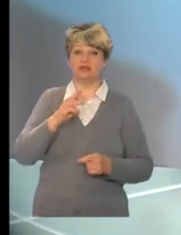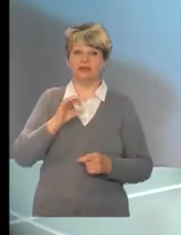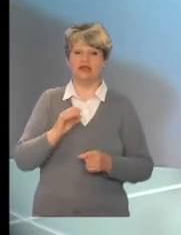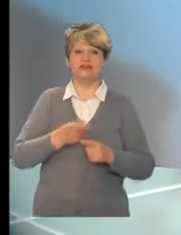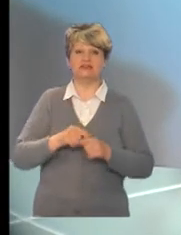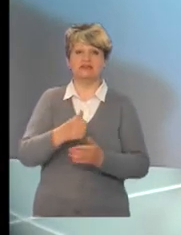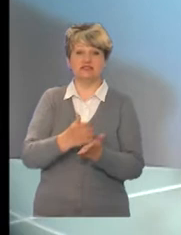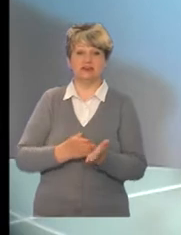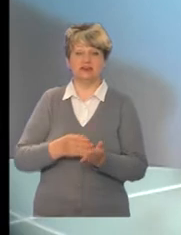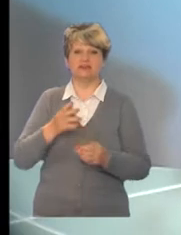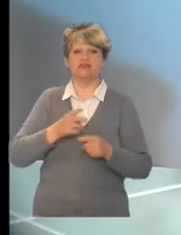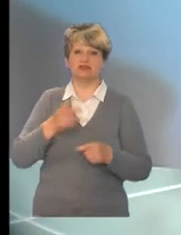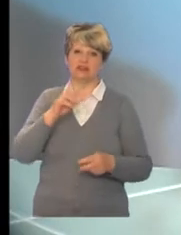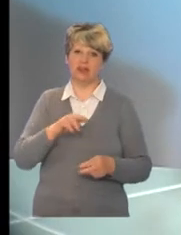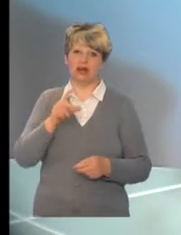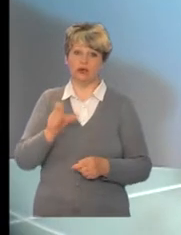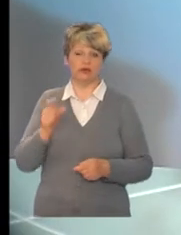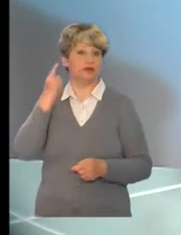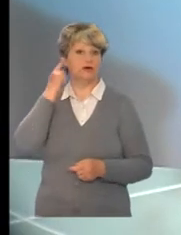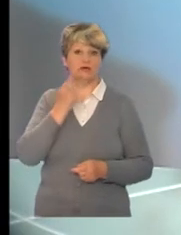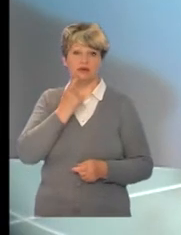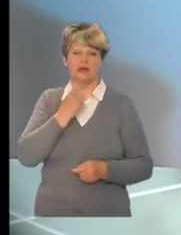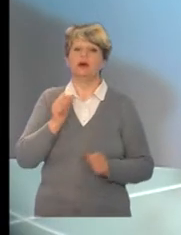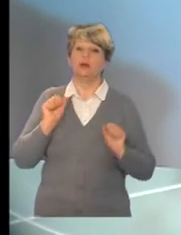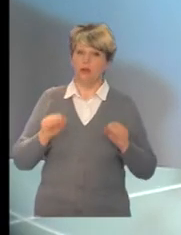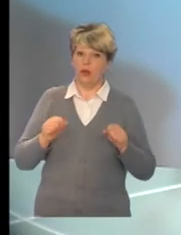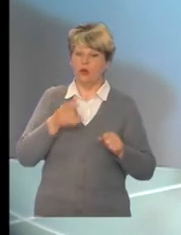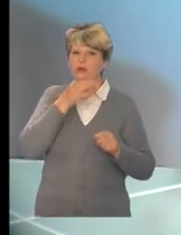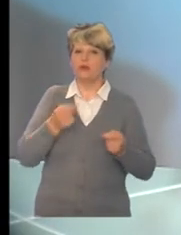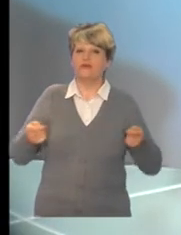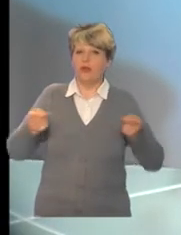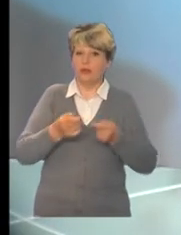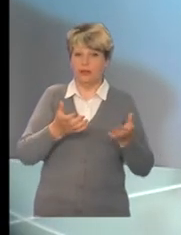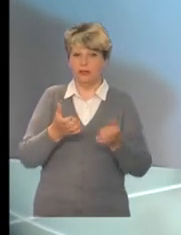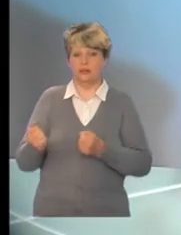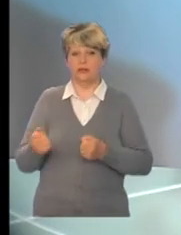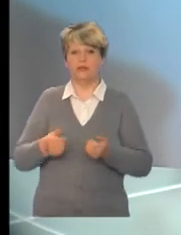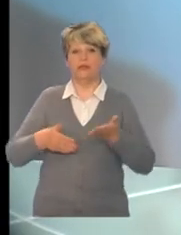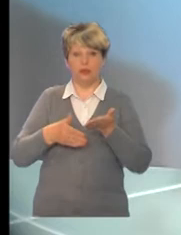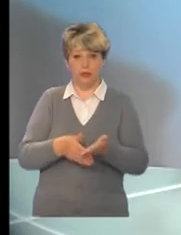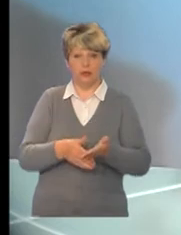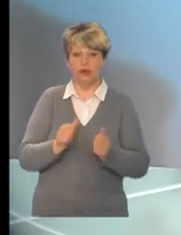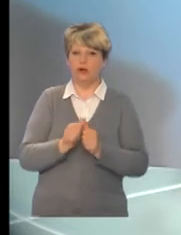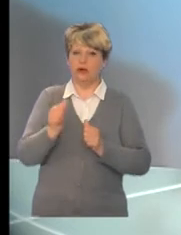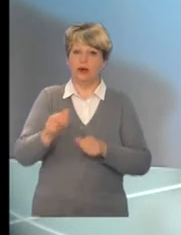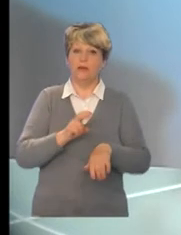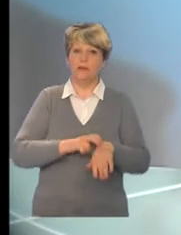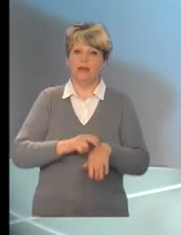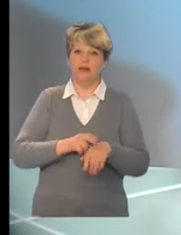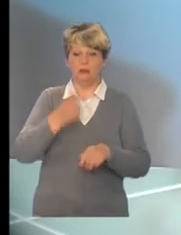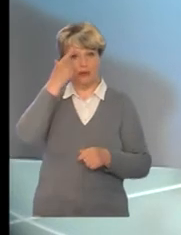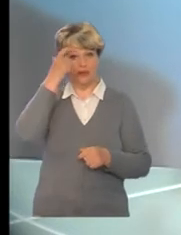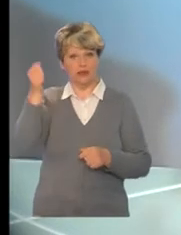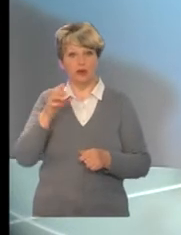із вадами слуху. Завдяки таким новаціям вони зможуть вчасно отримати необхідну допомогу. Крім медиків, повідомлення від